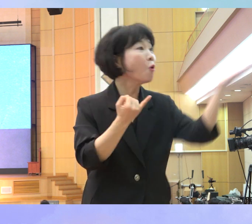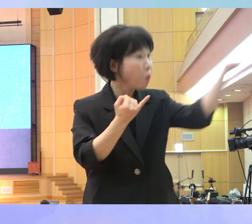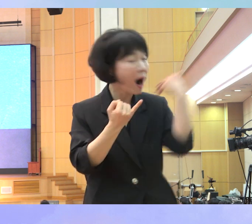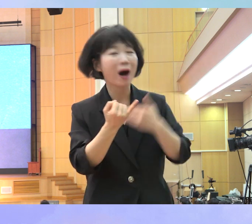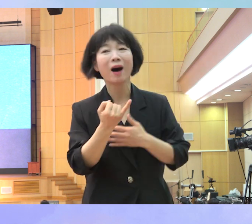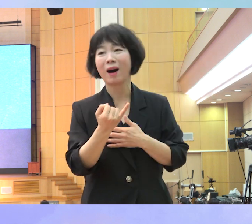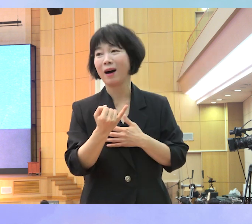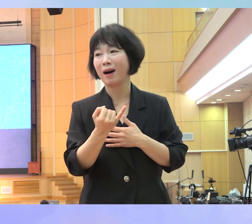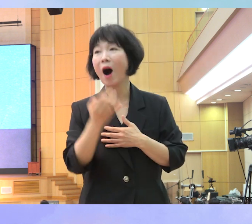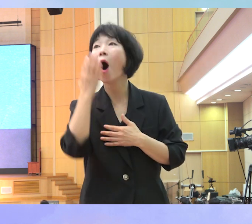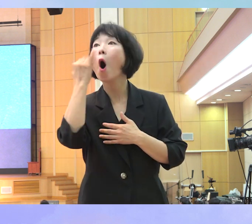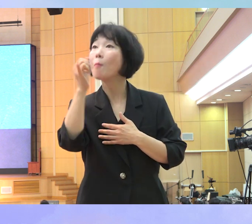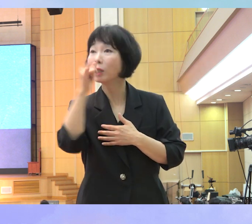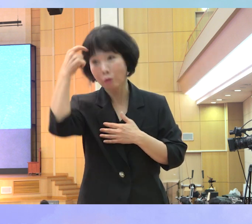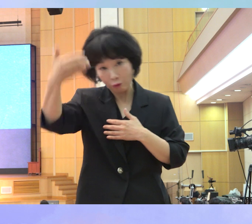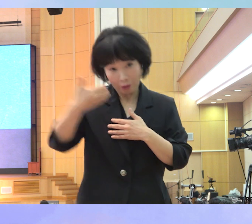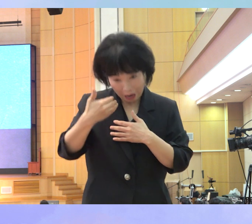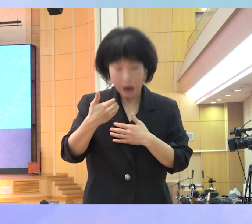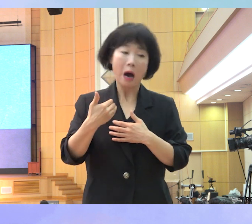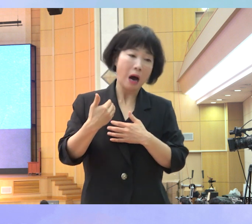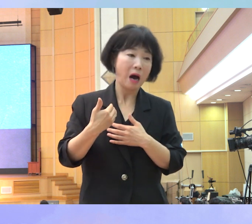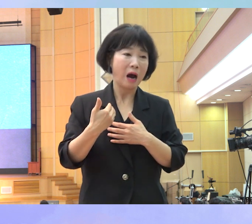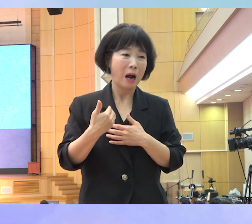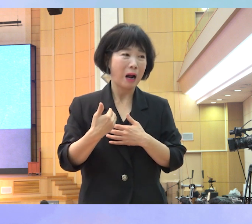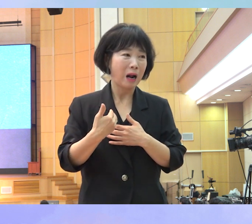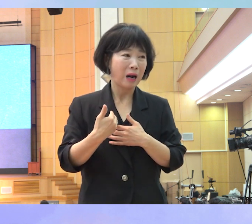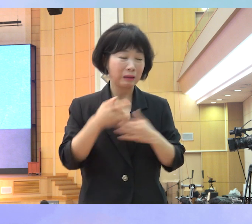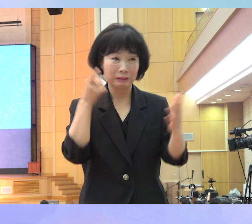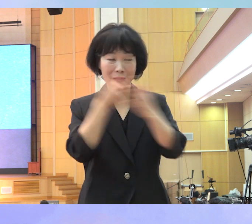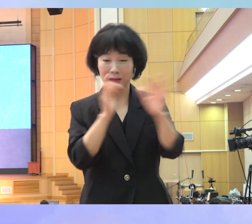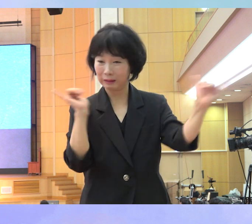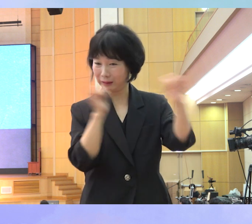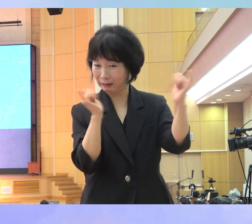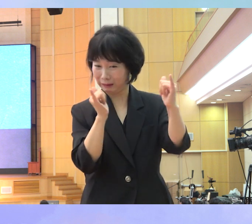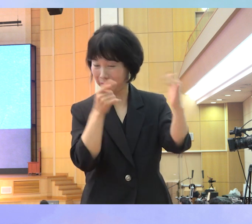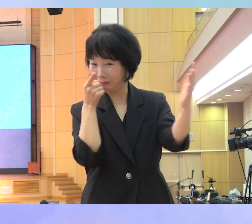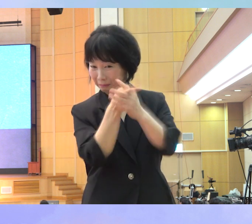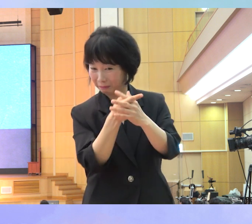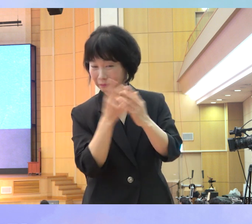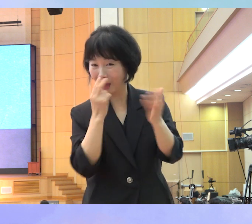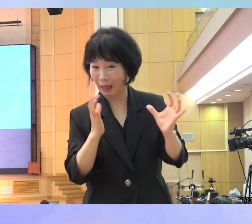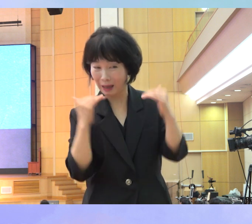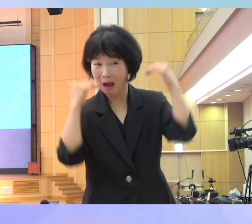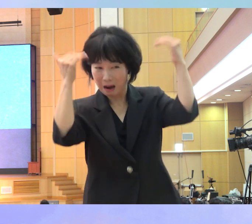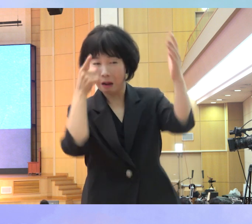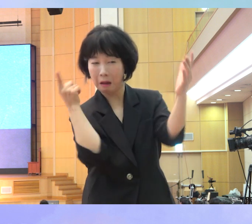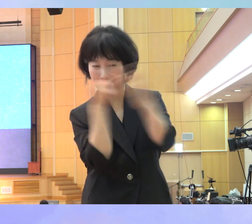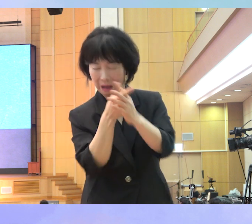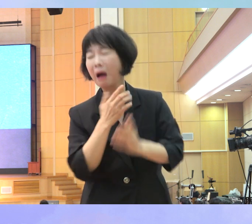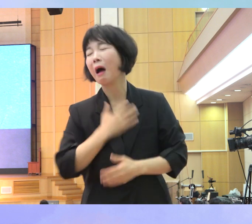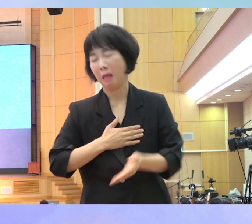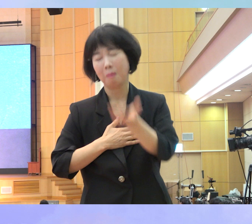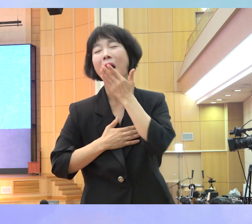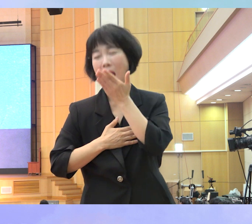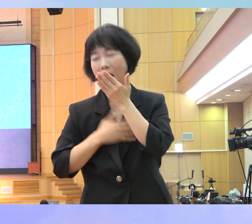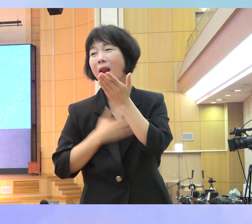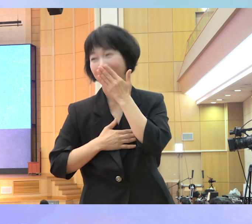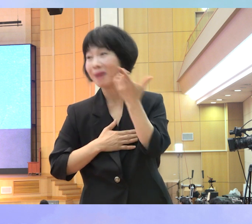벌써 그 말투만 들어봐도, 쓰는 말만 들어봐도 어린아이인지 어른인지 한 방에 알 수 있다는